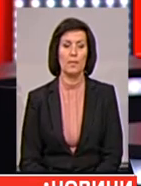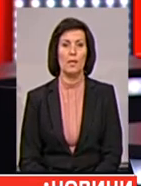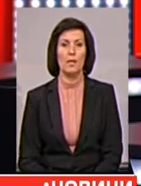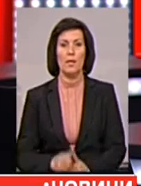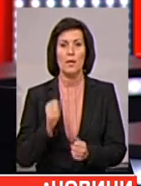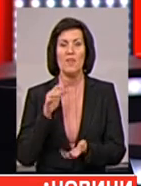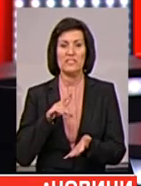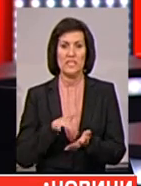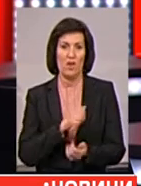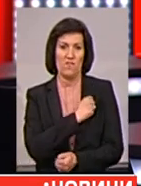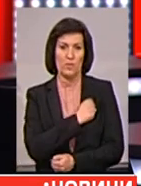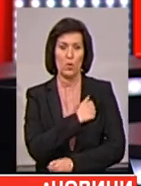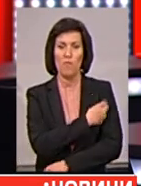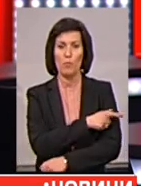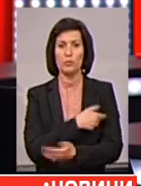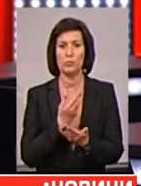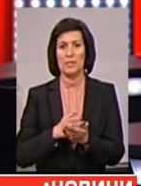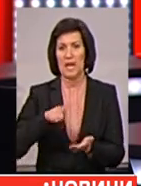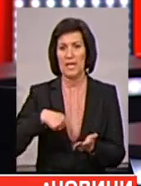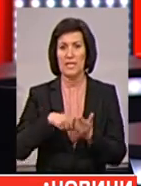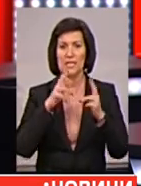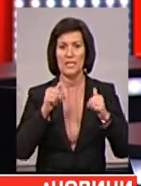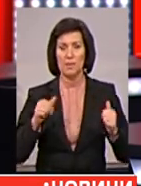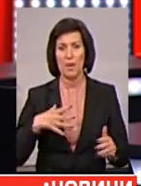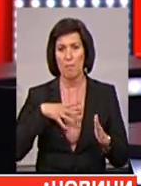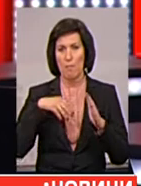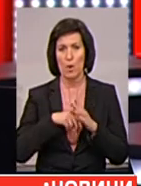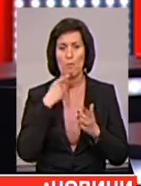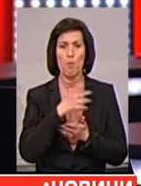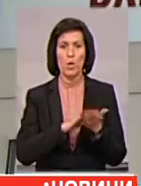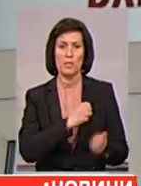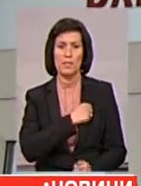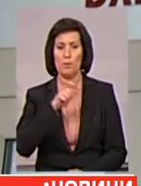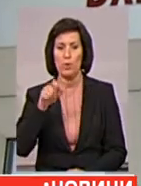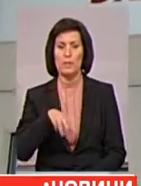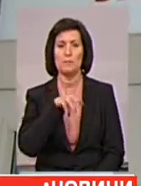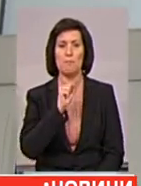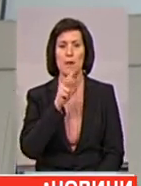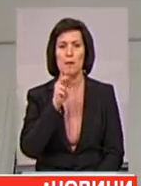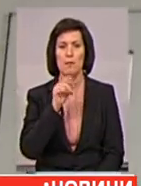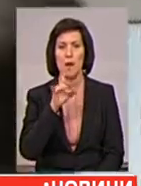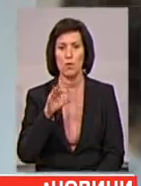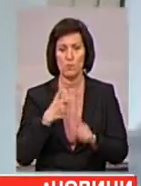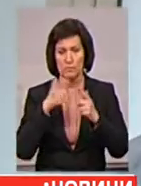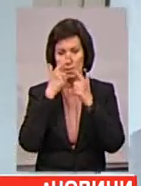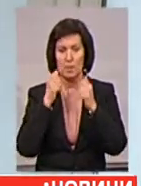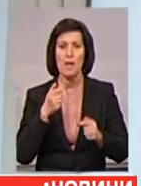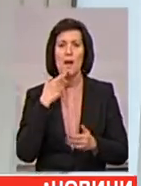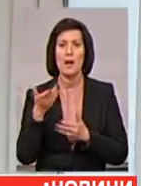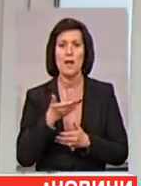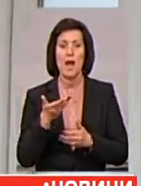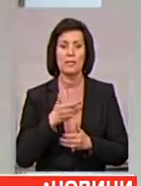У центральному військовому шпиталі Дніпра помер поранений боєць Владислав Макаров. Про це на своїй сторінці у Фейсбук повідомила радник